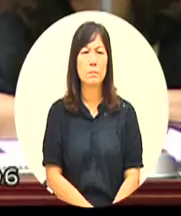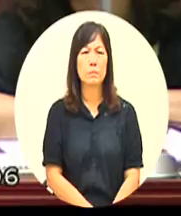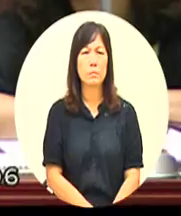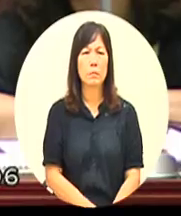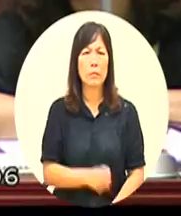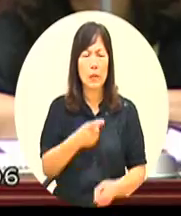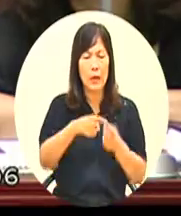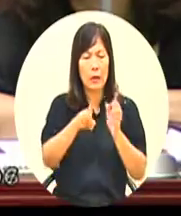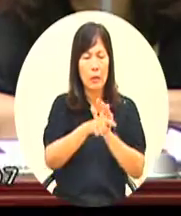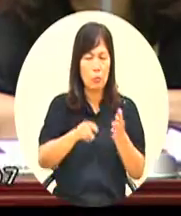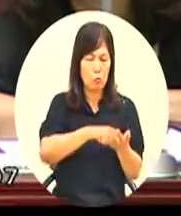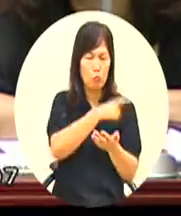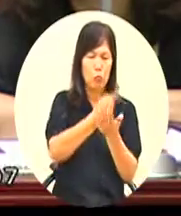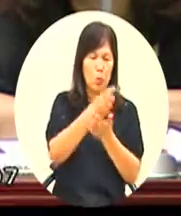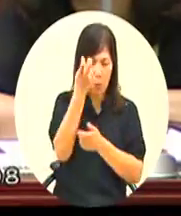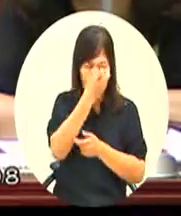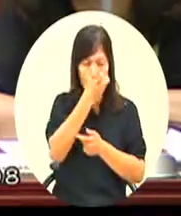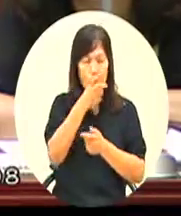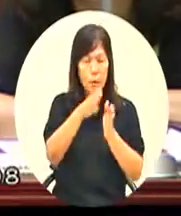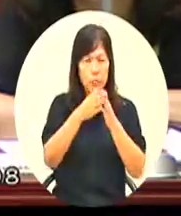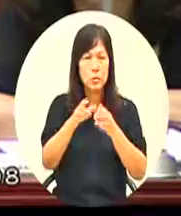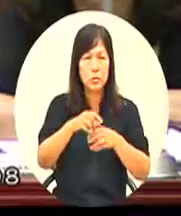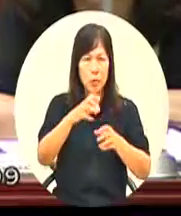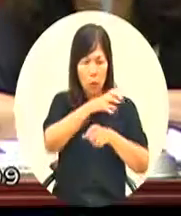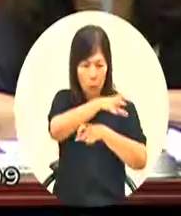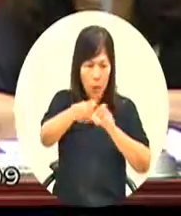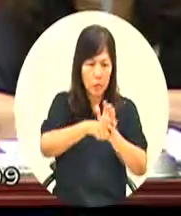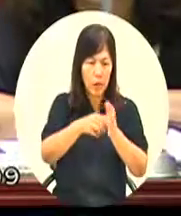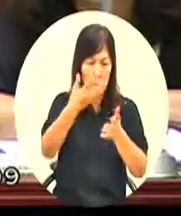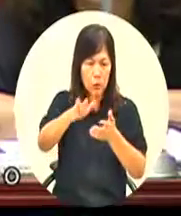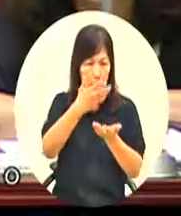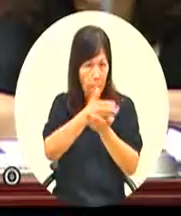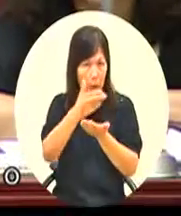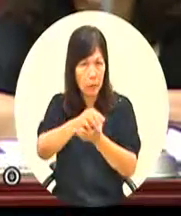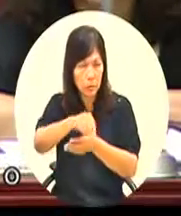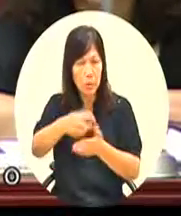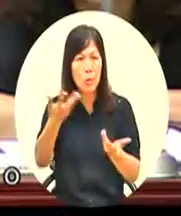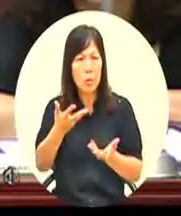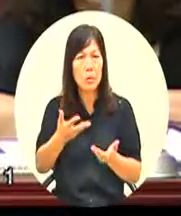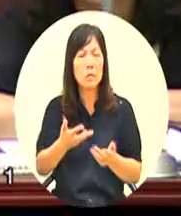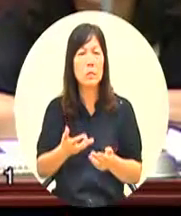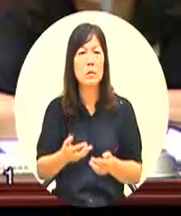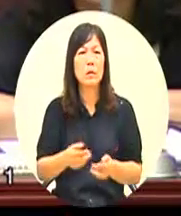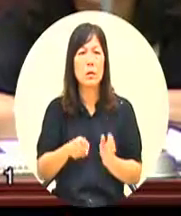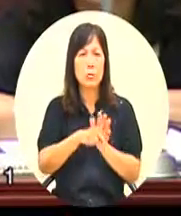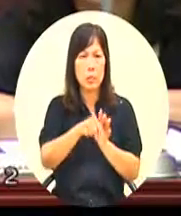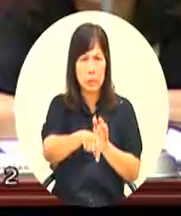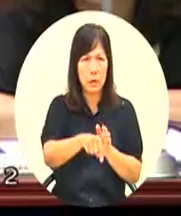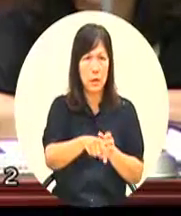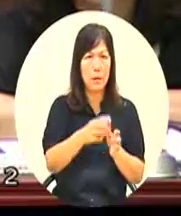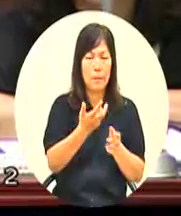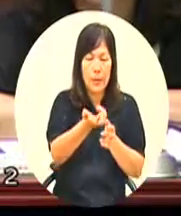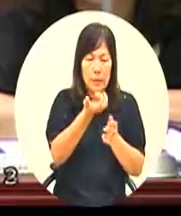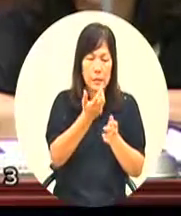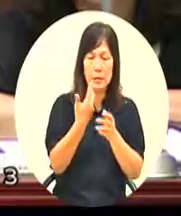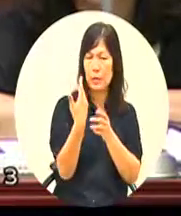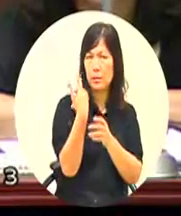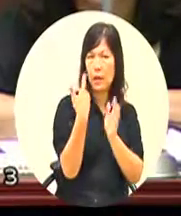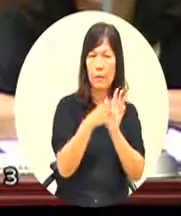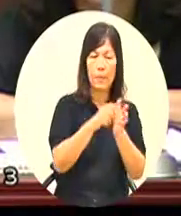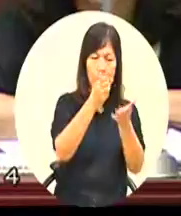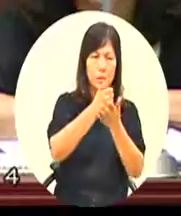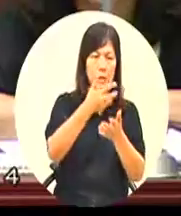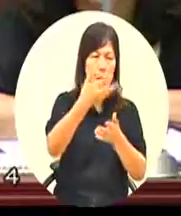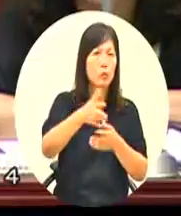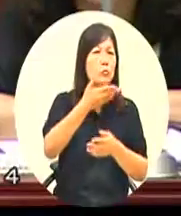要整体去检讨他整个区域的排水问题啦。所以这个部分，我们在上个星期也邀集了水利